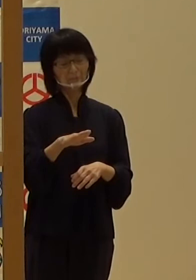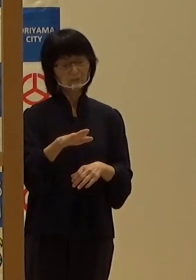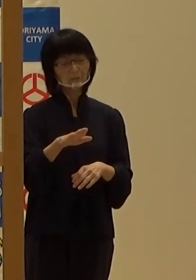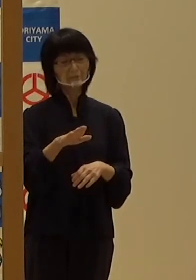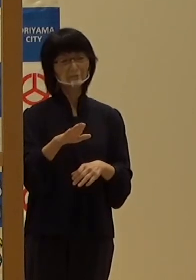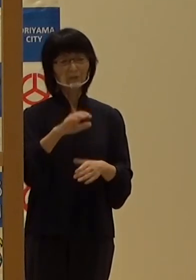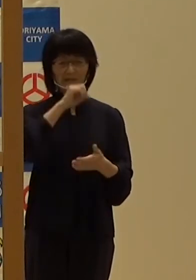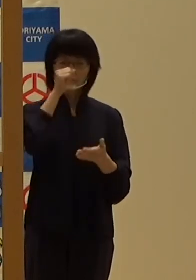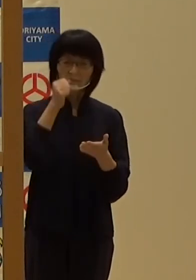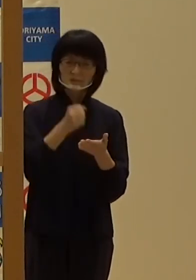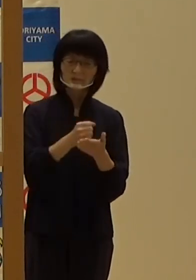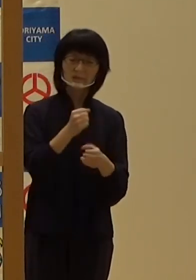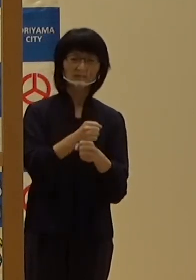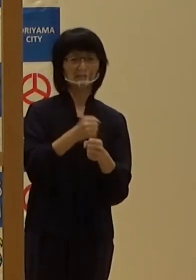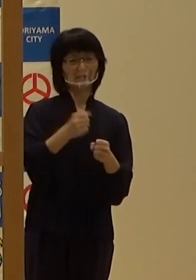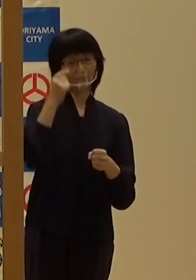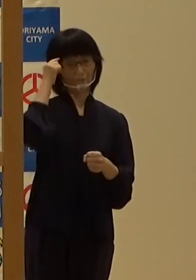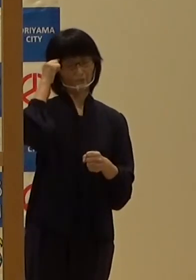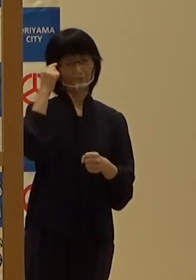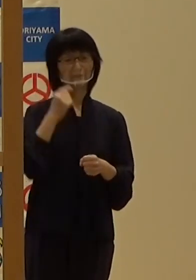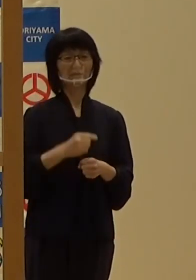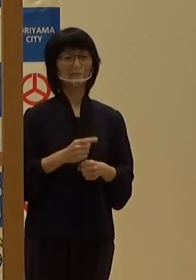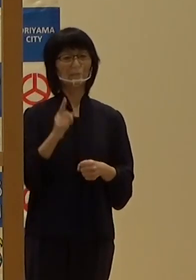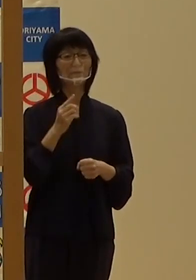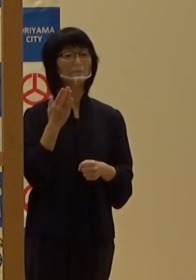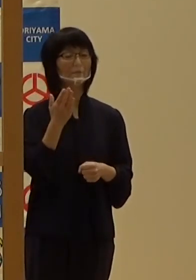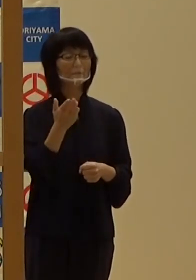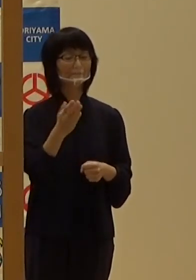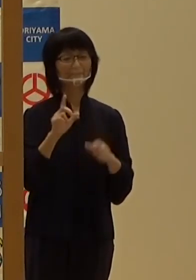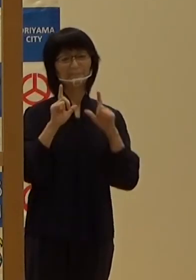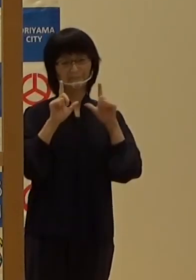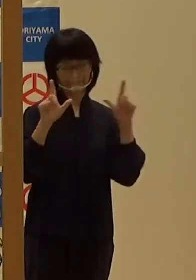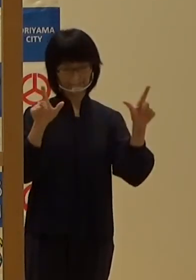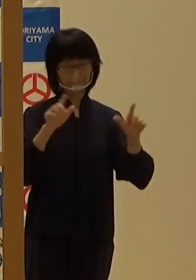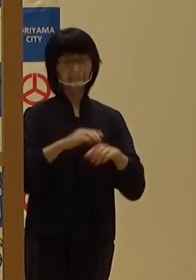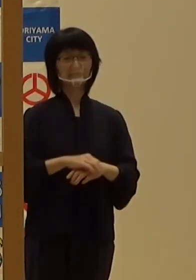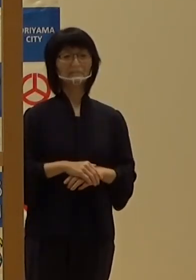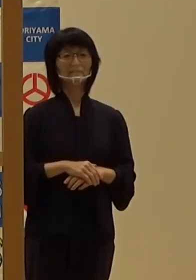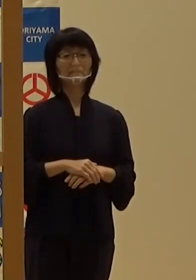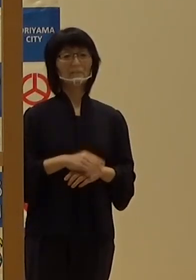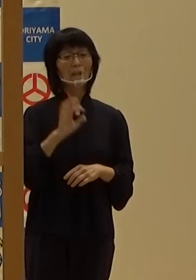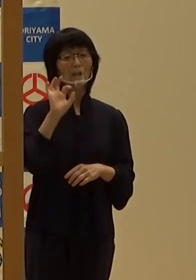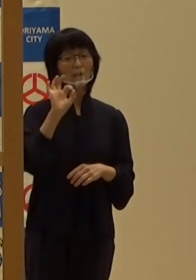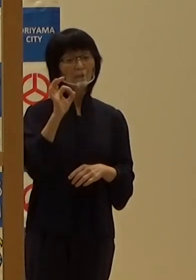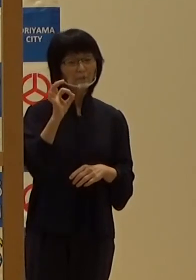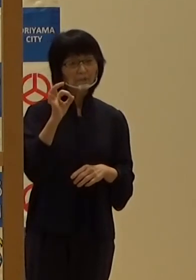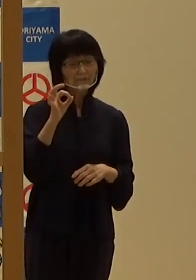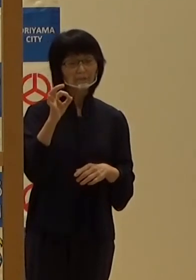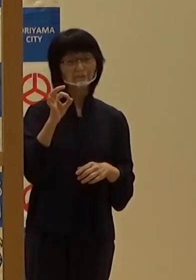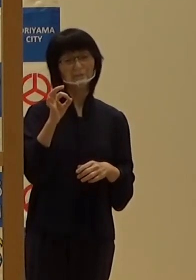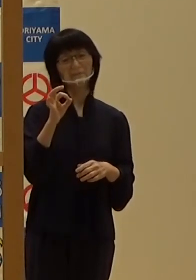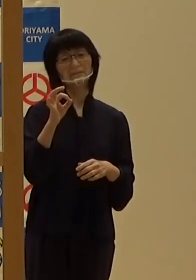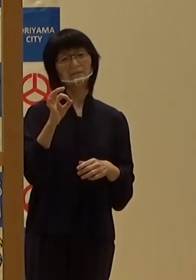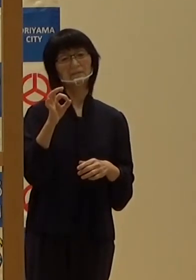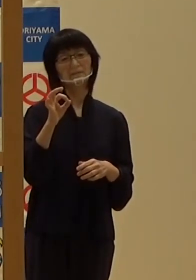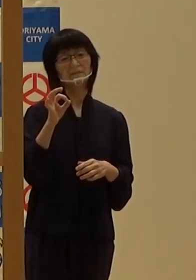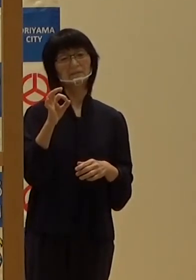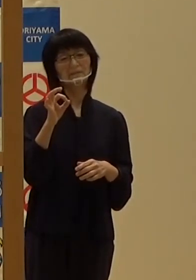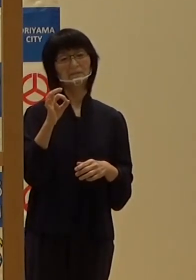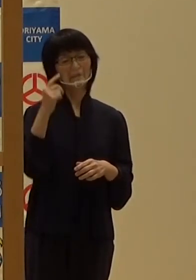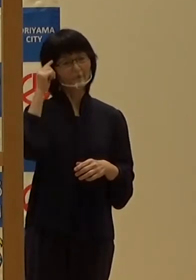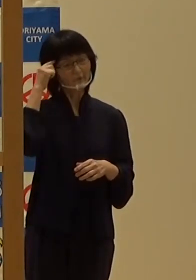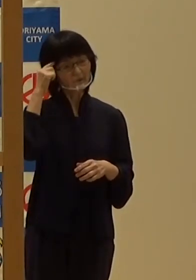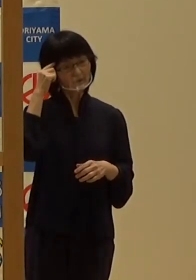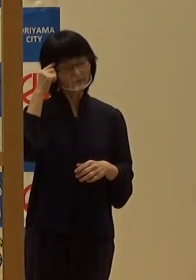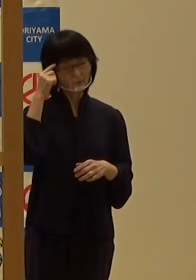ではないかと素人目には思うんですが、 当然額面的には大きくないんですけれども当然